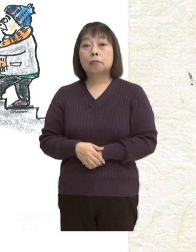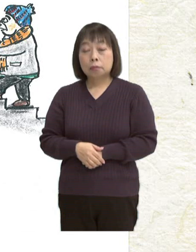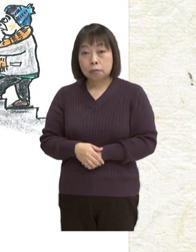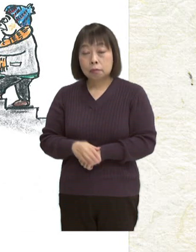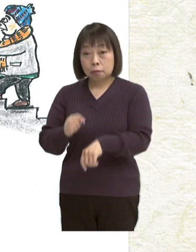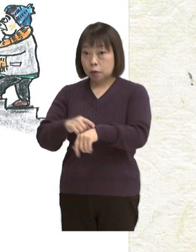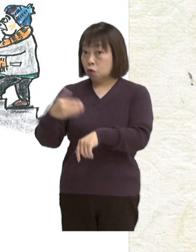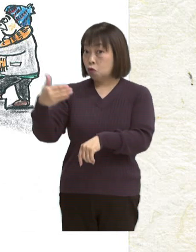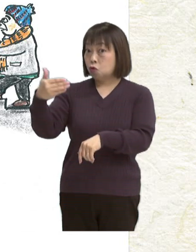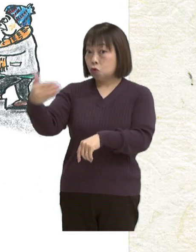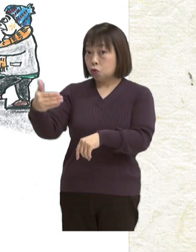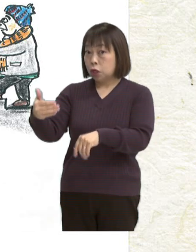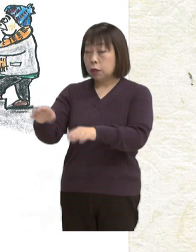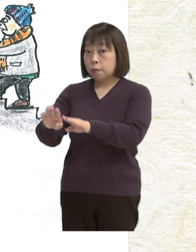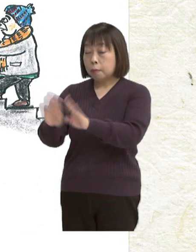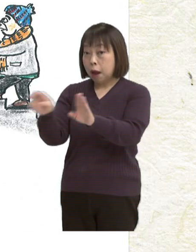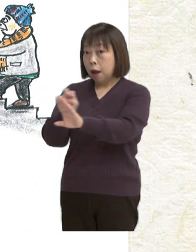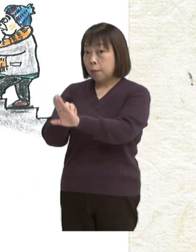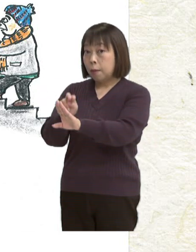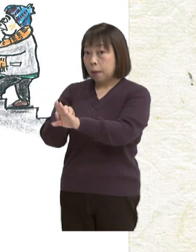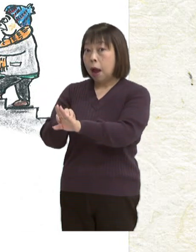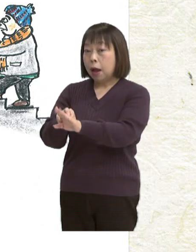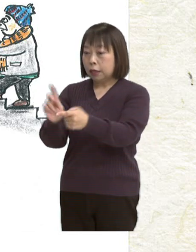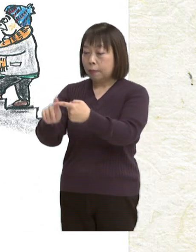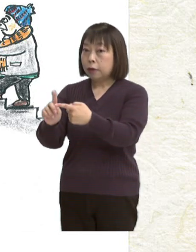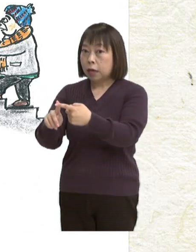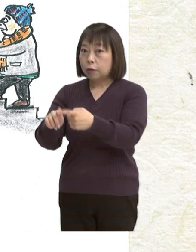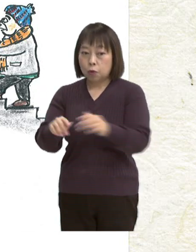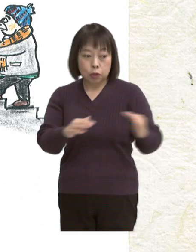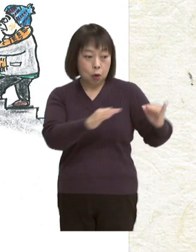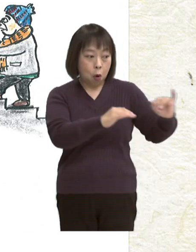9時の開院に間に合うように迎えに行きます。